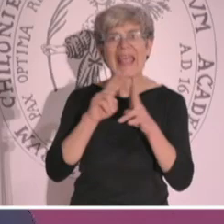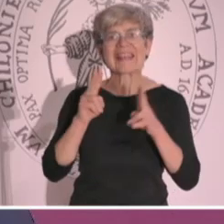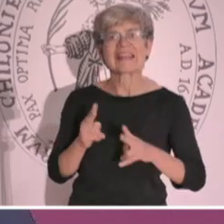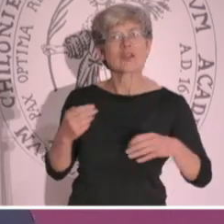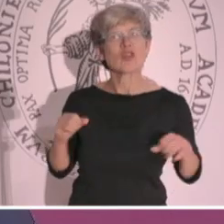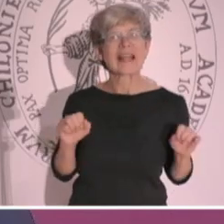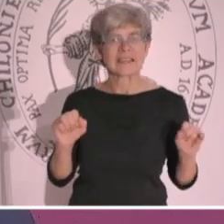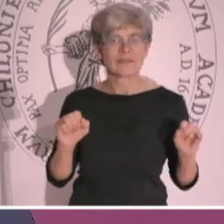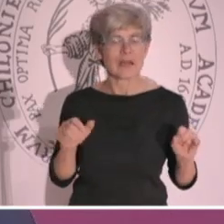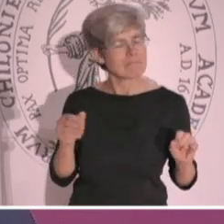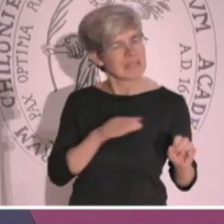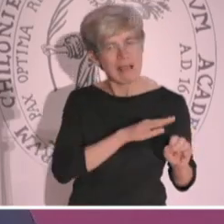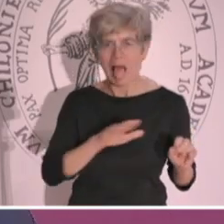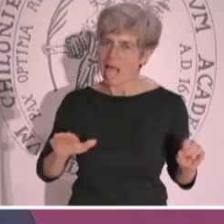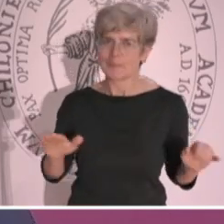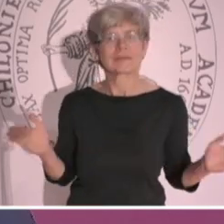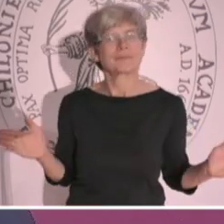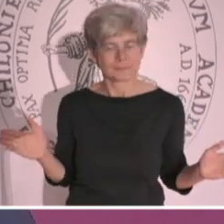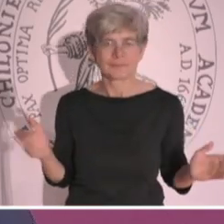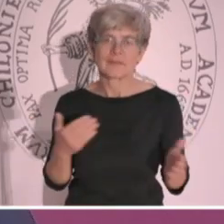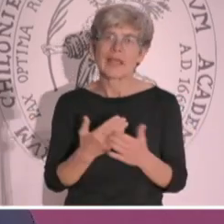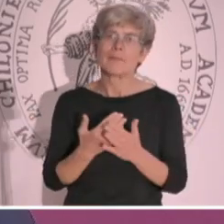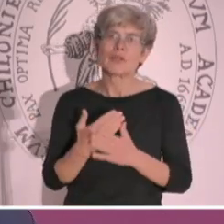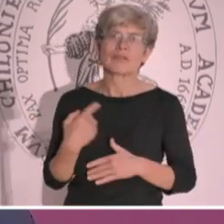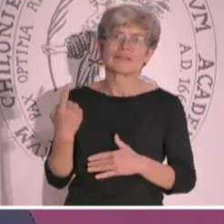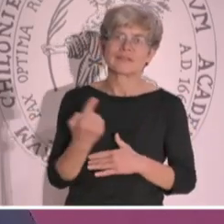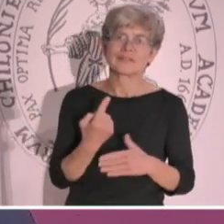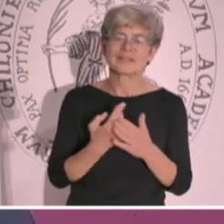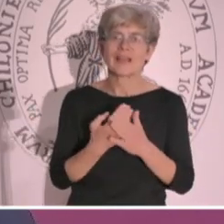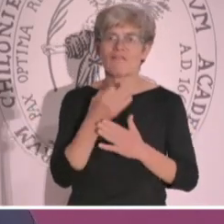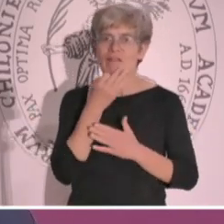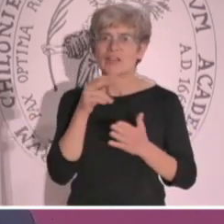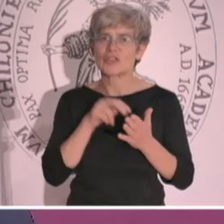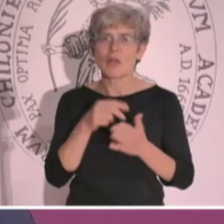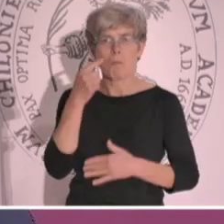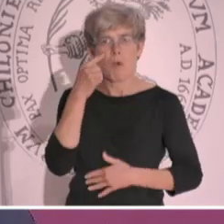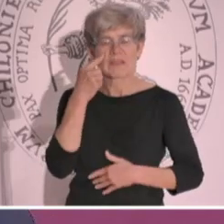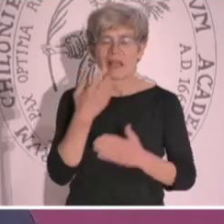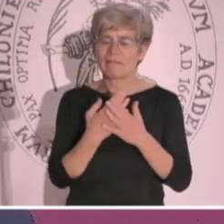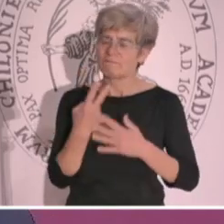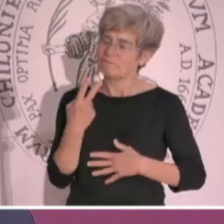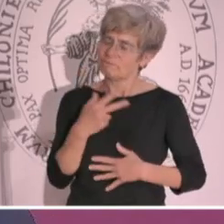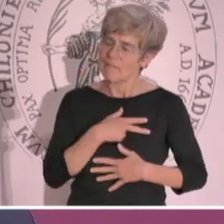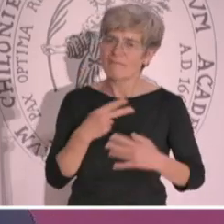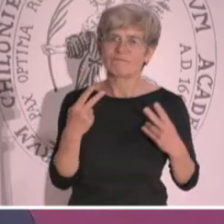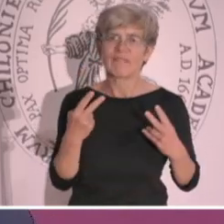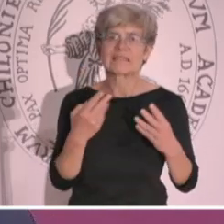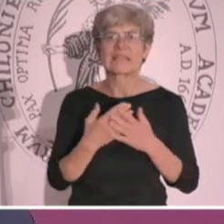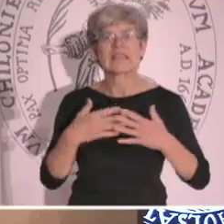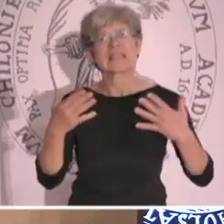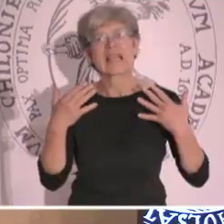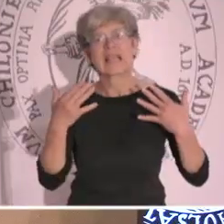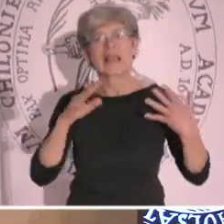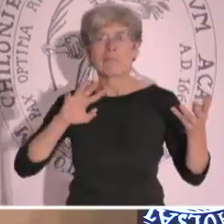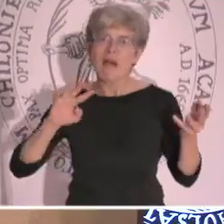wir machen. Die Fragestellungen, die uns alle extrem bewegen, Klimawandel, Nachhaltigkeit, Diversität,